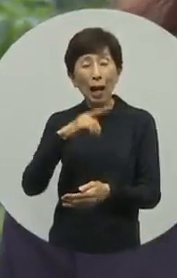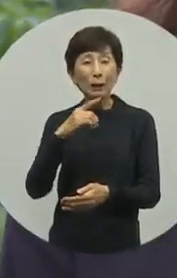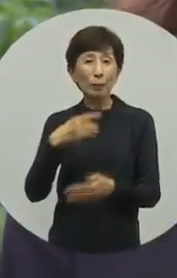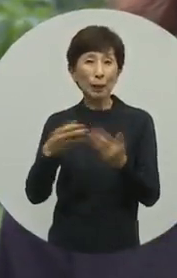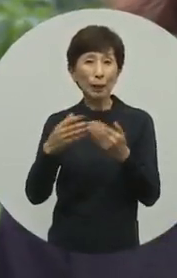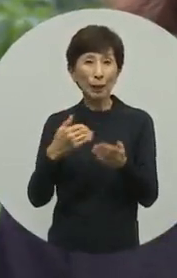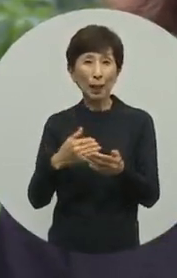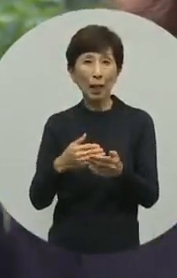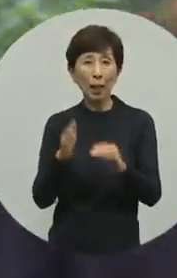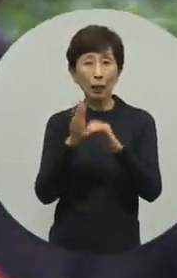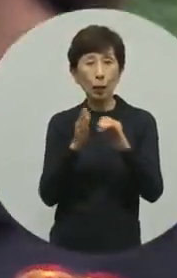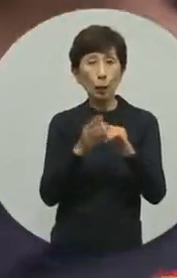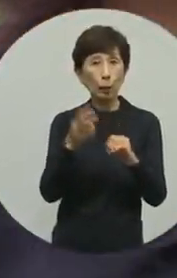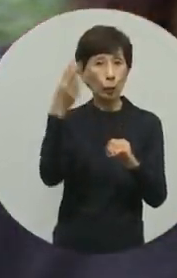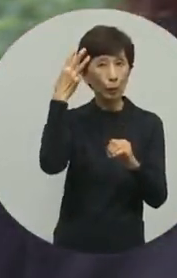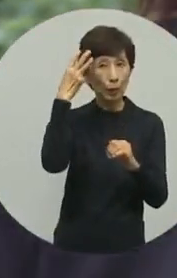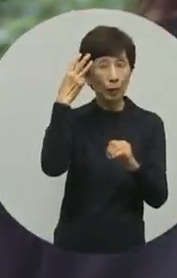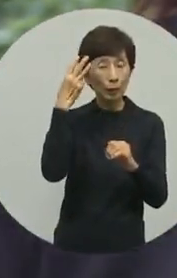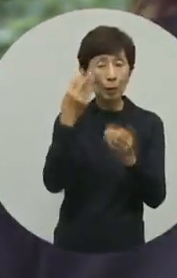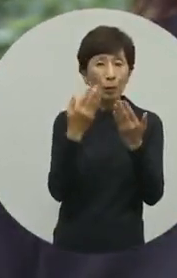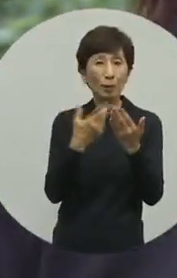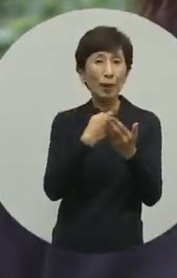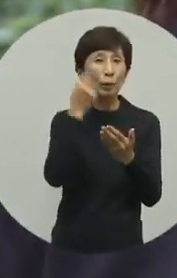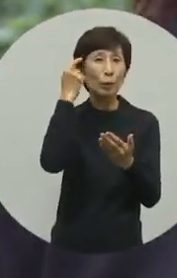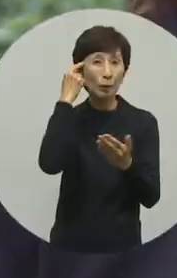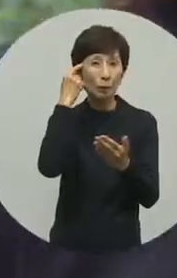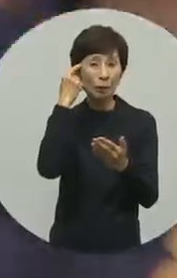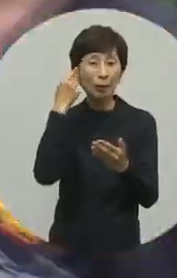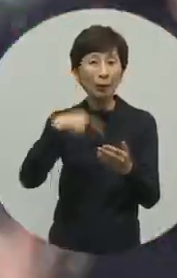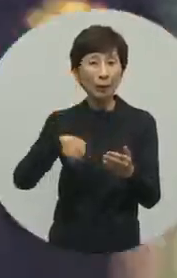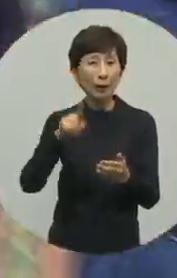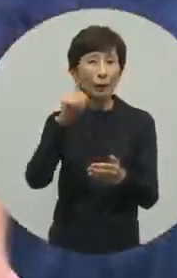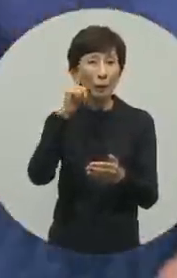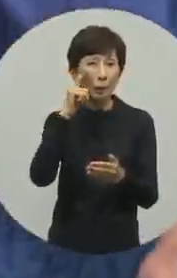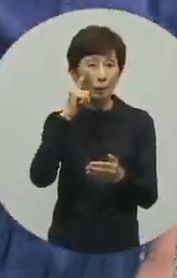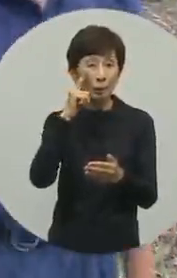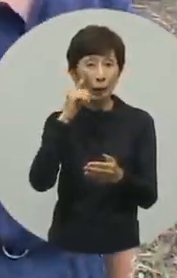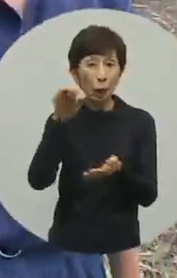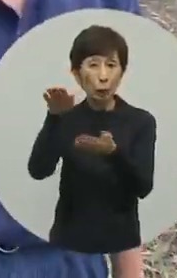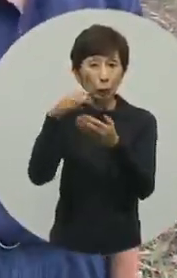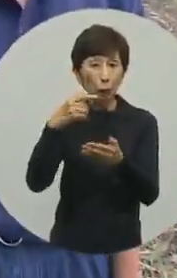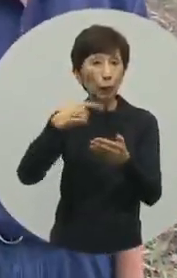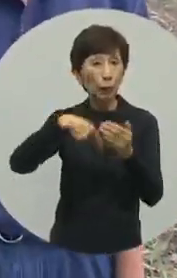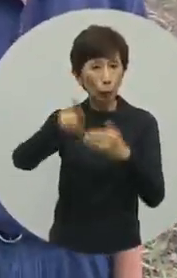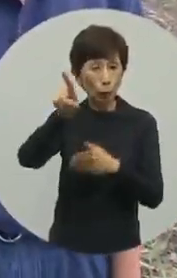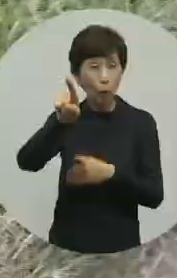たくさん学んでいきたいと思います。 それでは行ってみましょう。収穫 ゴ